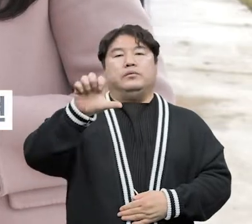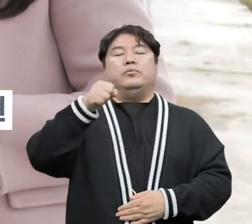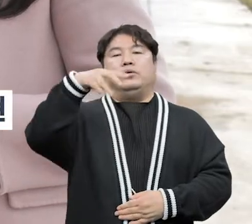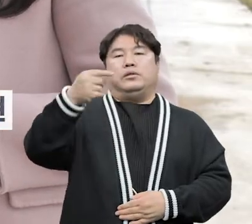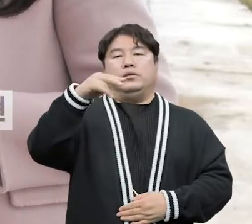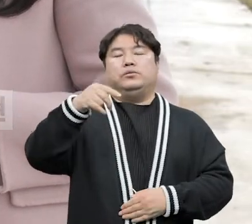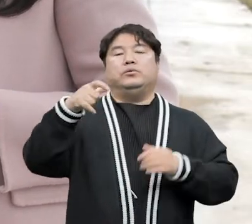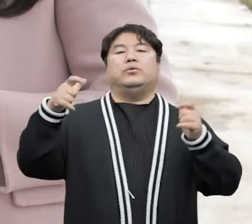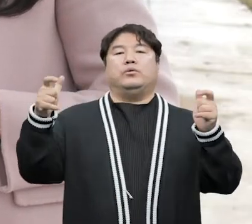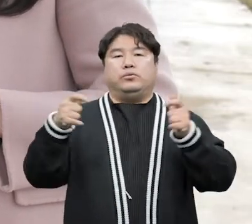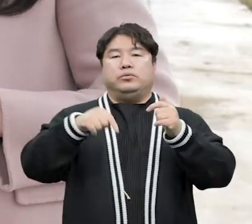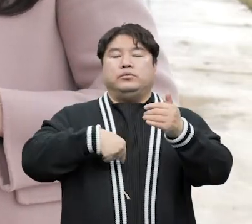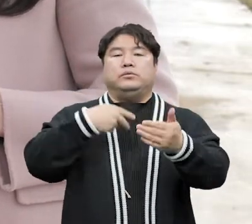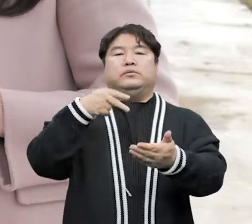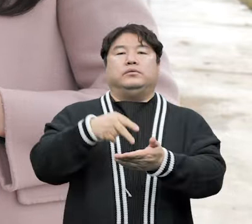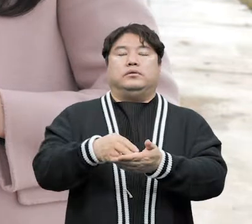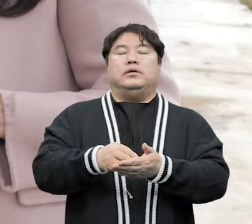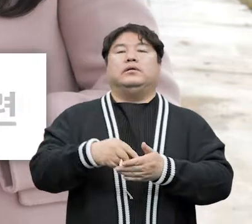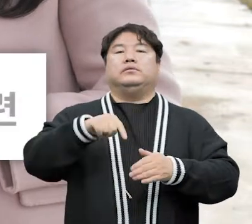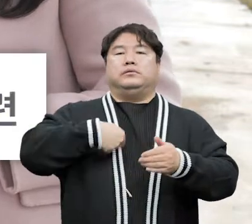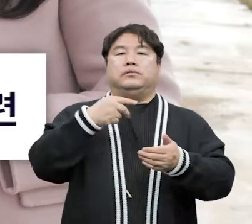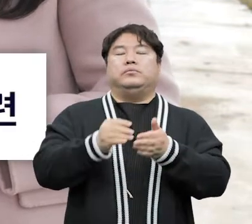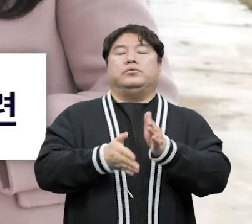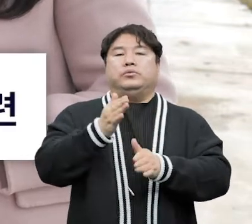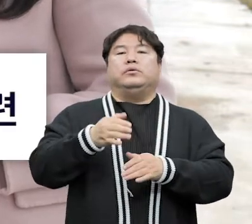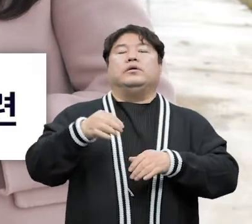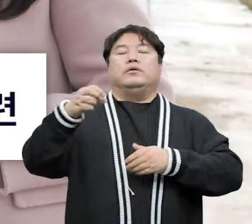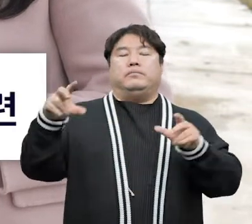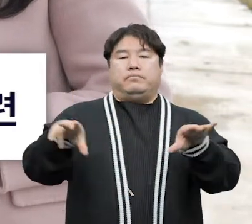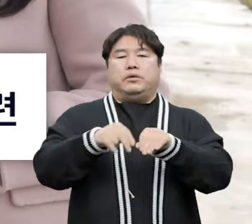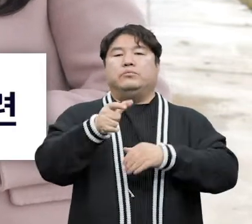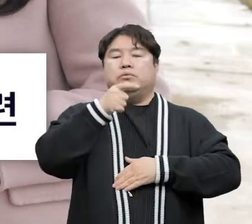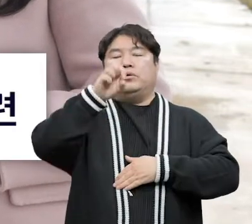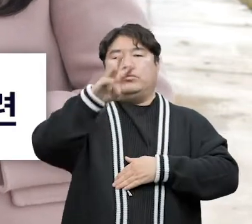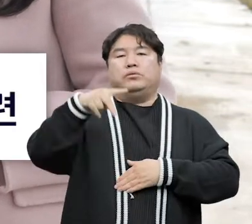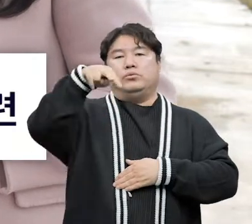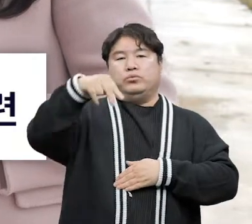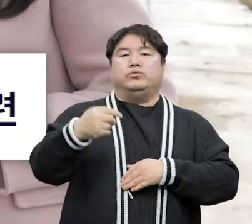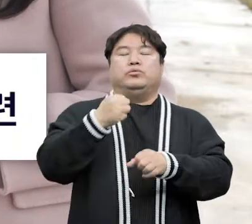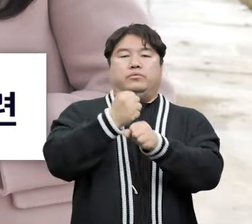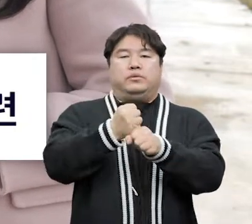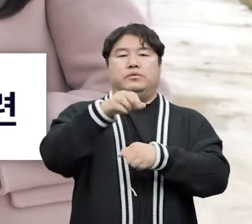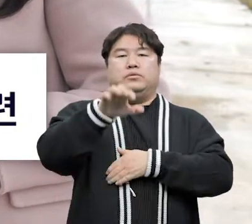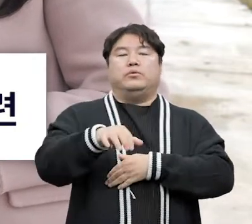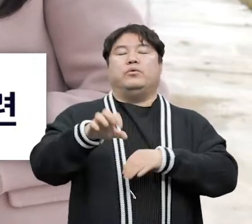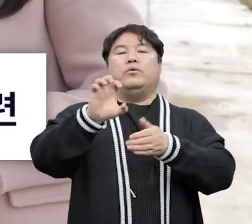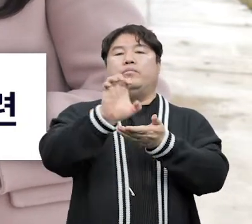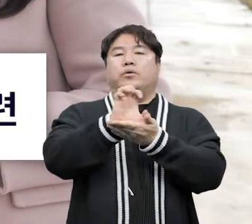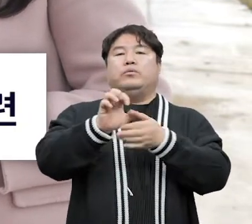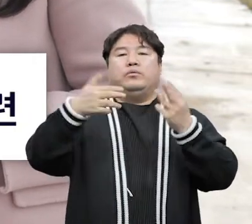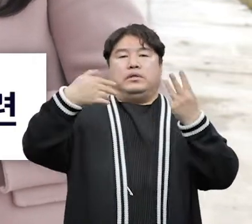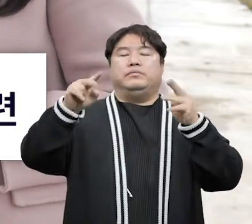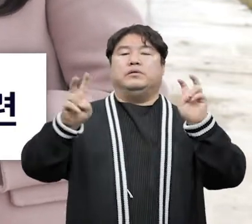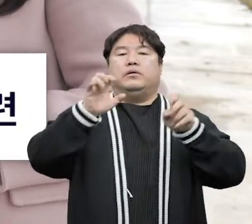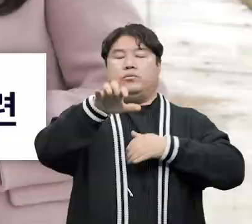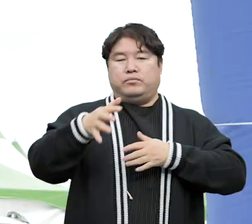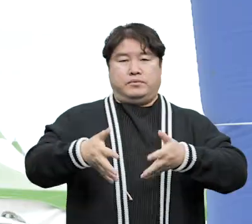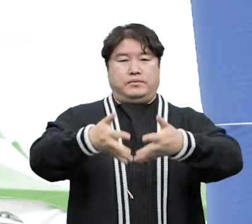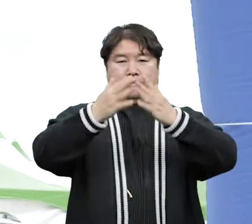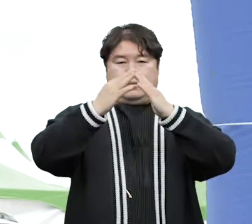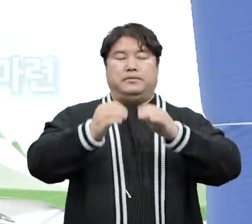2045 탄소중립 에너지 자립도시 실현의 마중물이 될 광주 수소 생산기지가 평동 3차 산업단지에 들어섭니다.